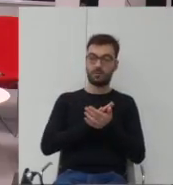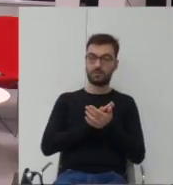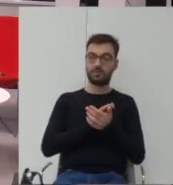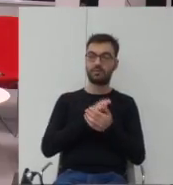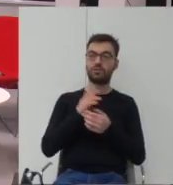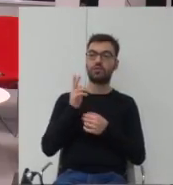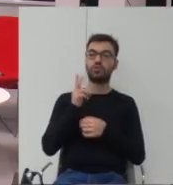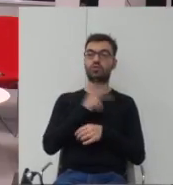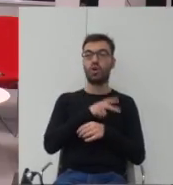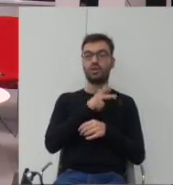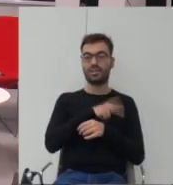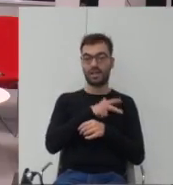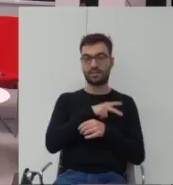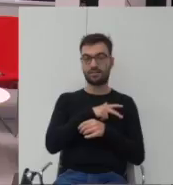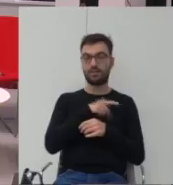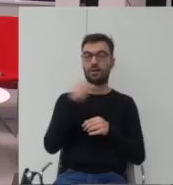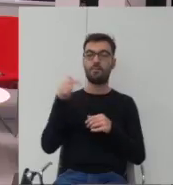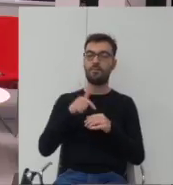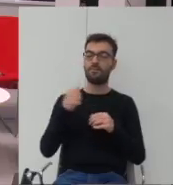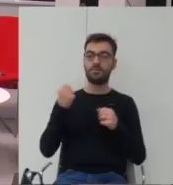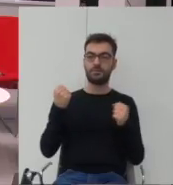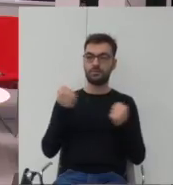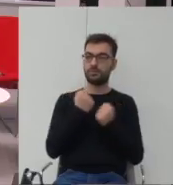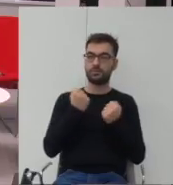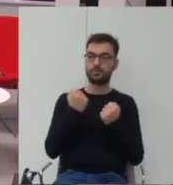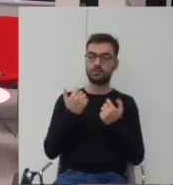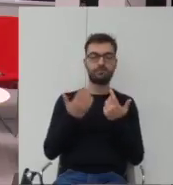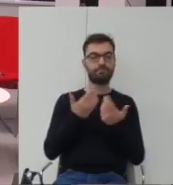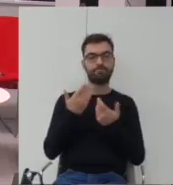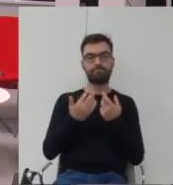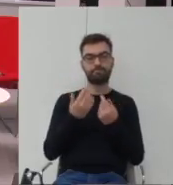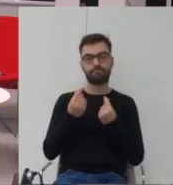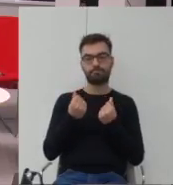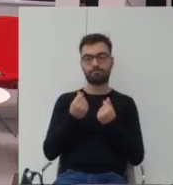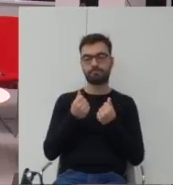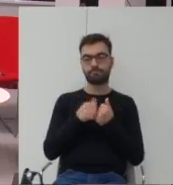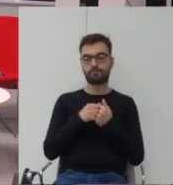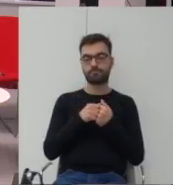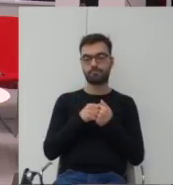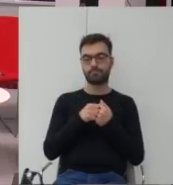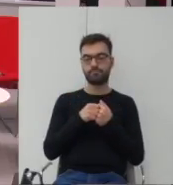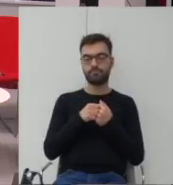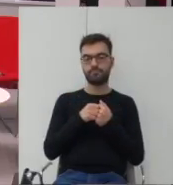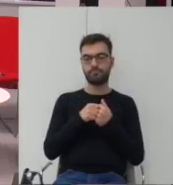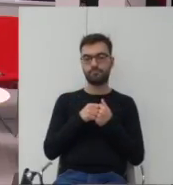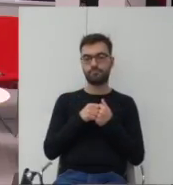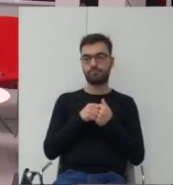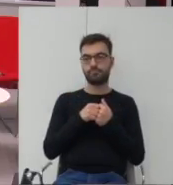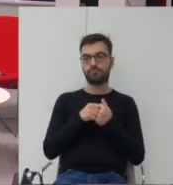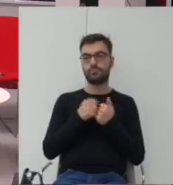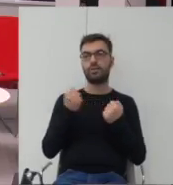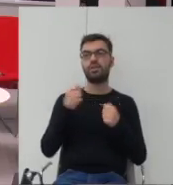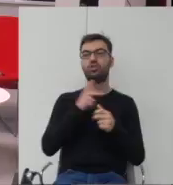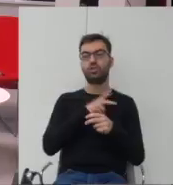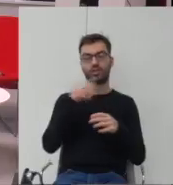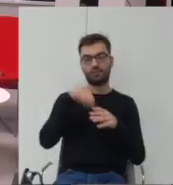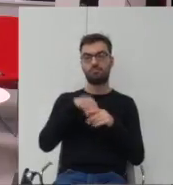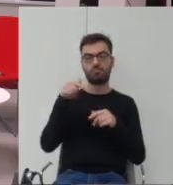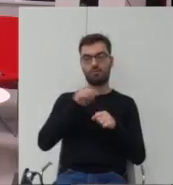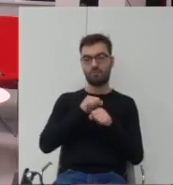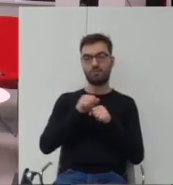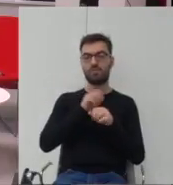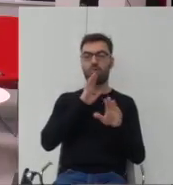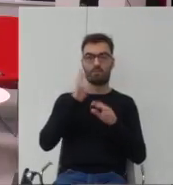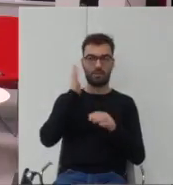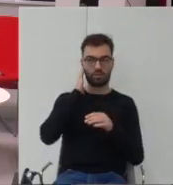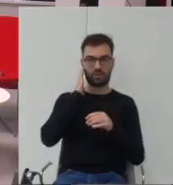zasób socjalny powinien być jak najbardziej w dużej mierze zawierać również